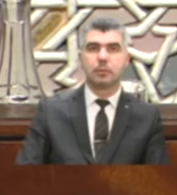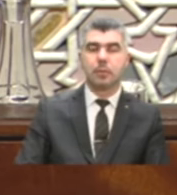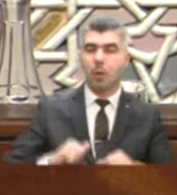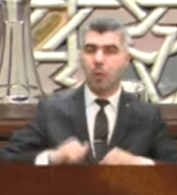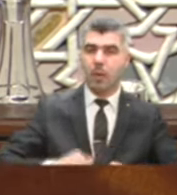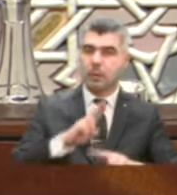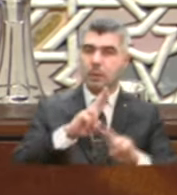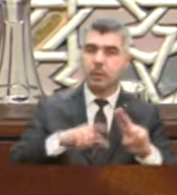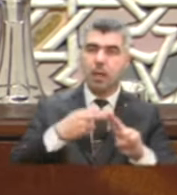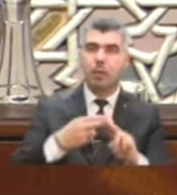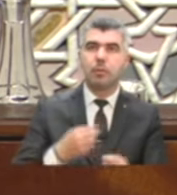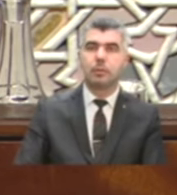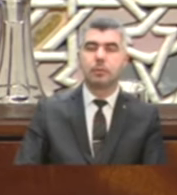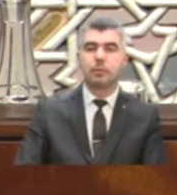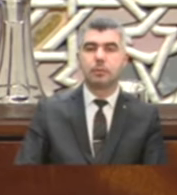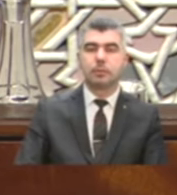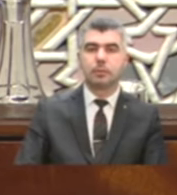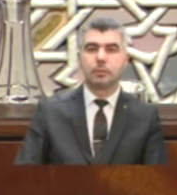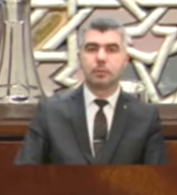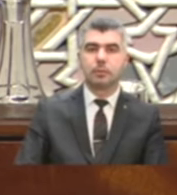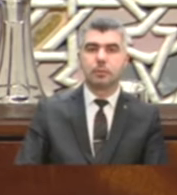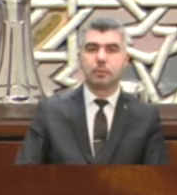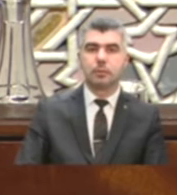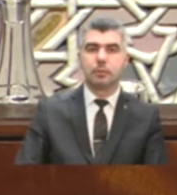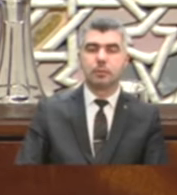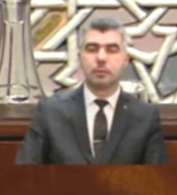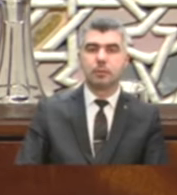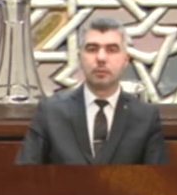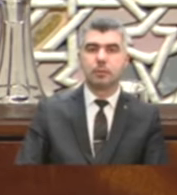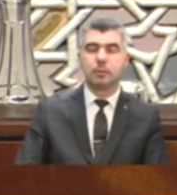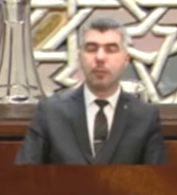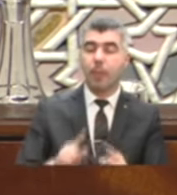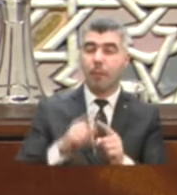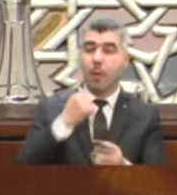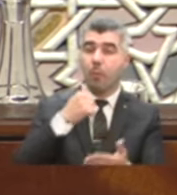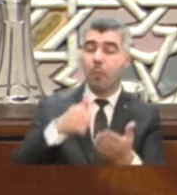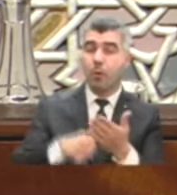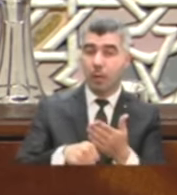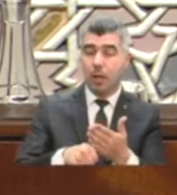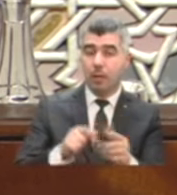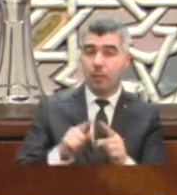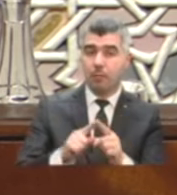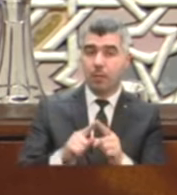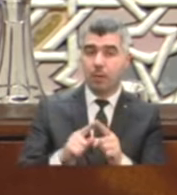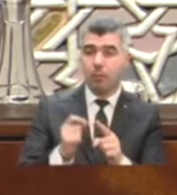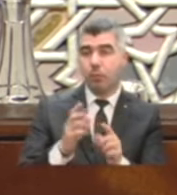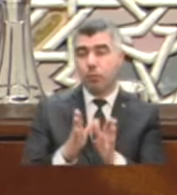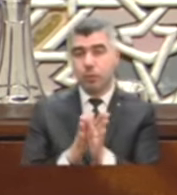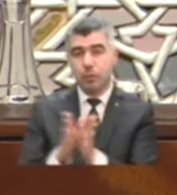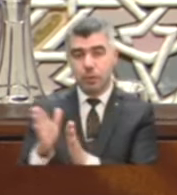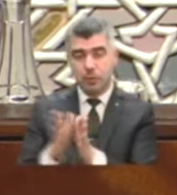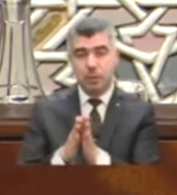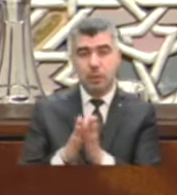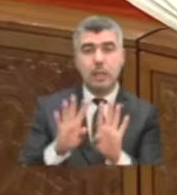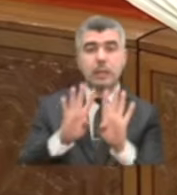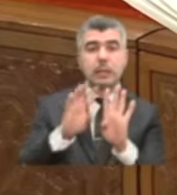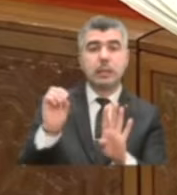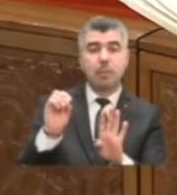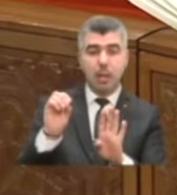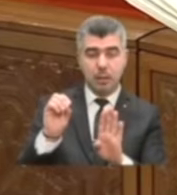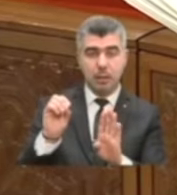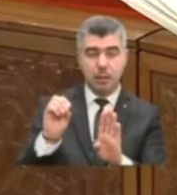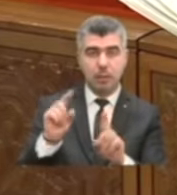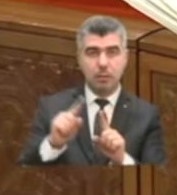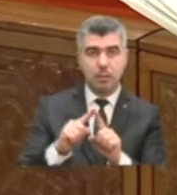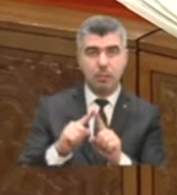الرد السيد الوزير فيما تبقى من الوقت. يا البريد بنك والبريد كاش مرينا من 80 المحل اللي يمكن له